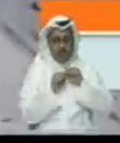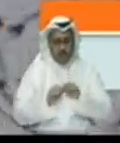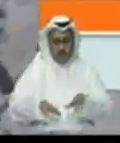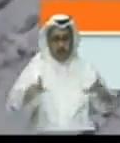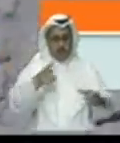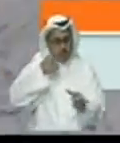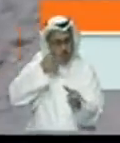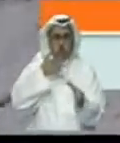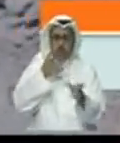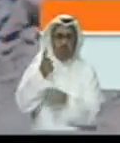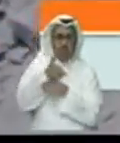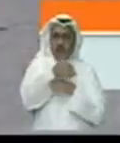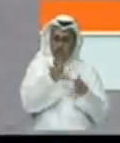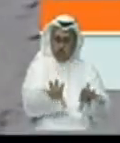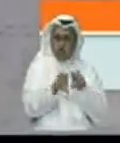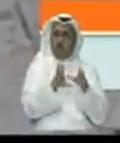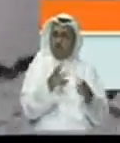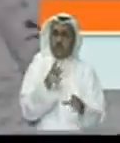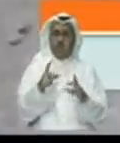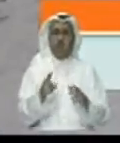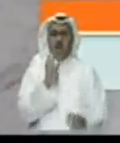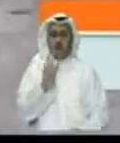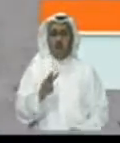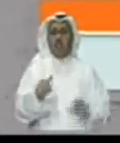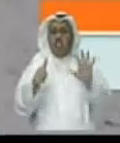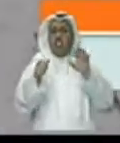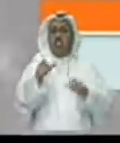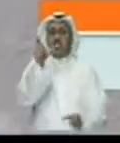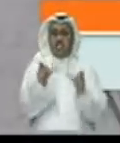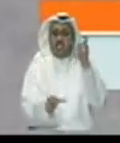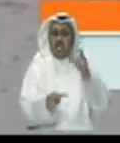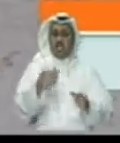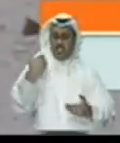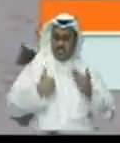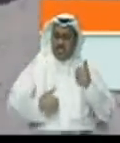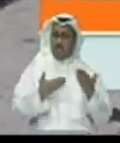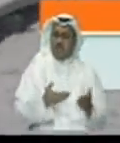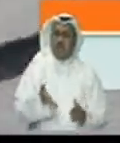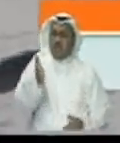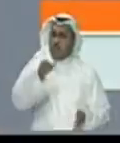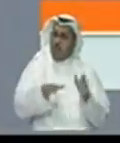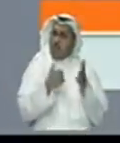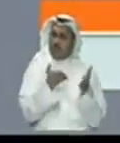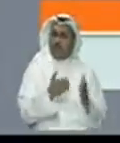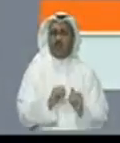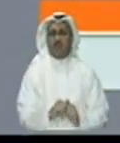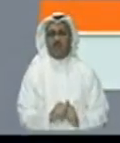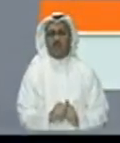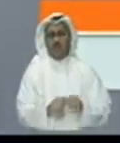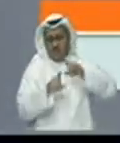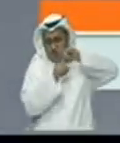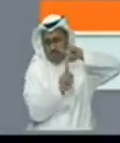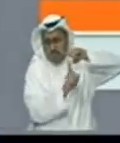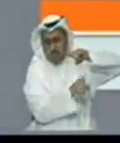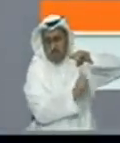مقتل 460 مدنيا جراء القصف على هذه المحافظات. كما ألحق القصف أضرارا جسيمة بعدد